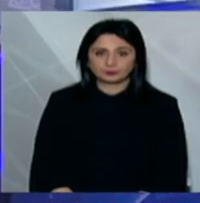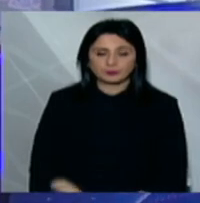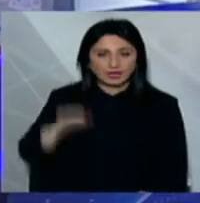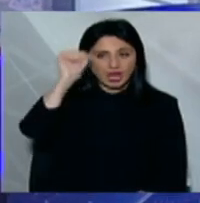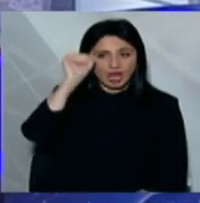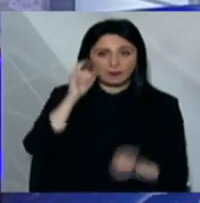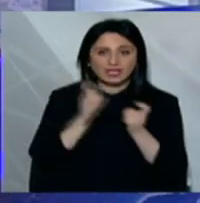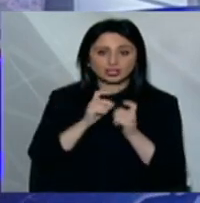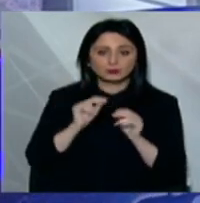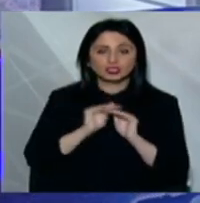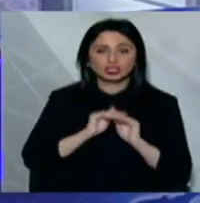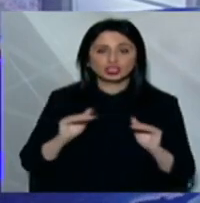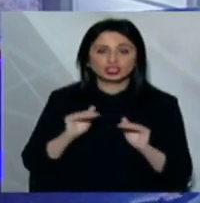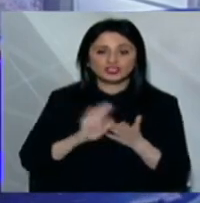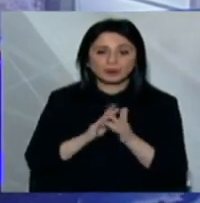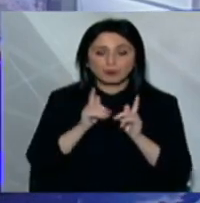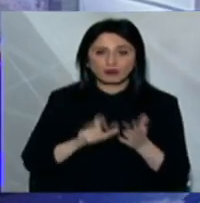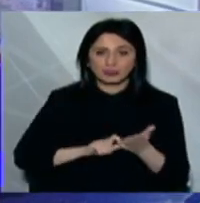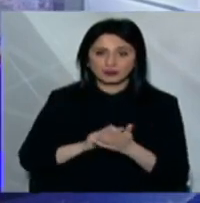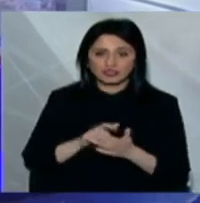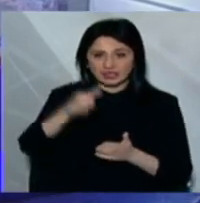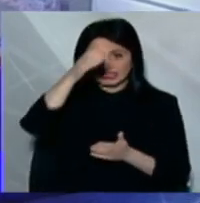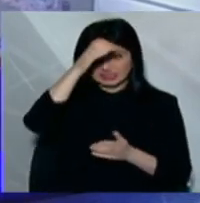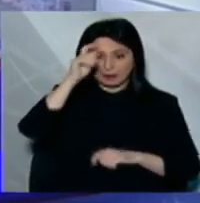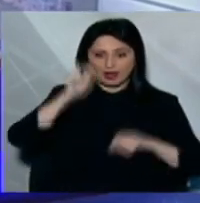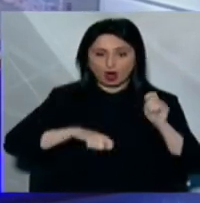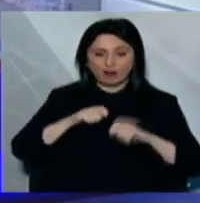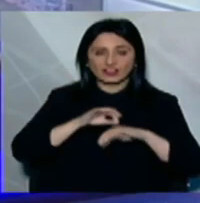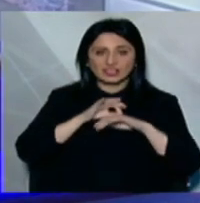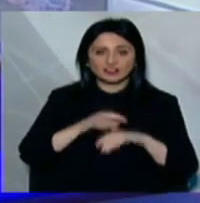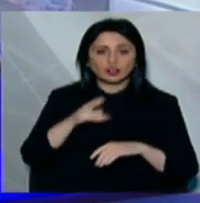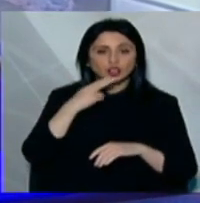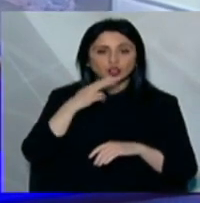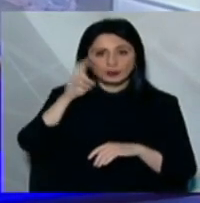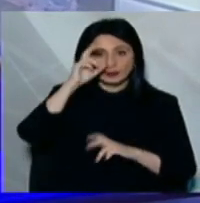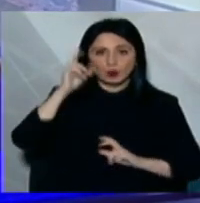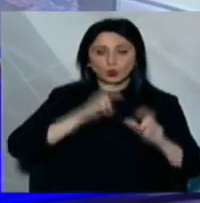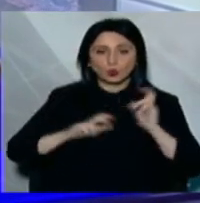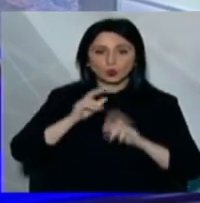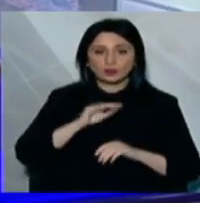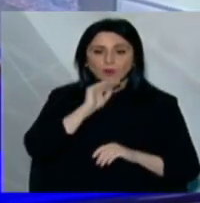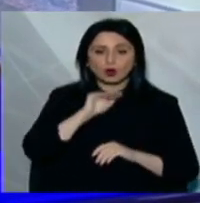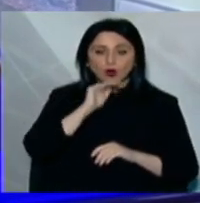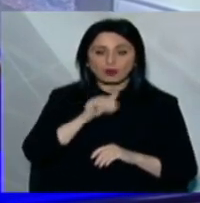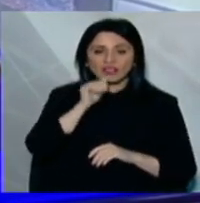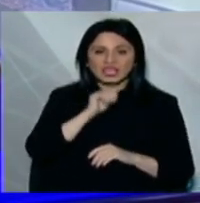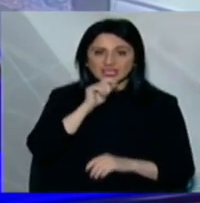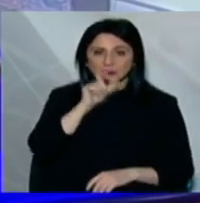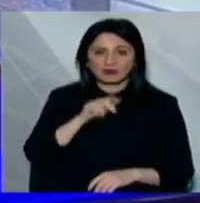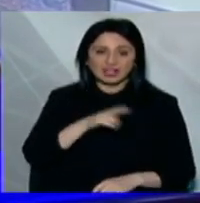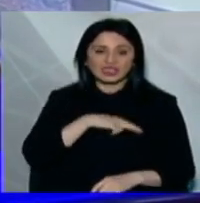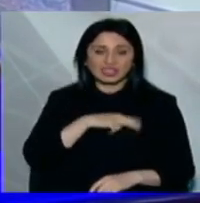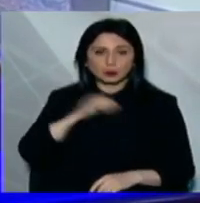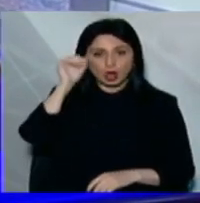აფხაზეთის კონფლიქტის მშვიდობიანი მოგვარების გზებზე სამეცნიერო კონფერენცია გაიმართა სოხუმის სახელმწიფო უნივერსიტეტში პროფესორებმა, ექსპერტებმა,